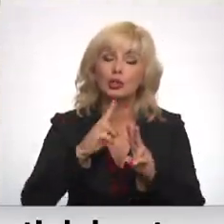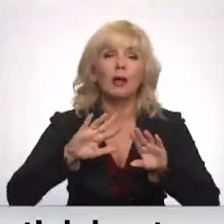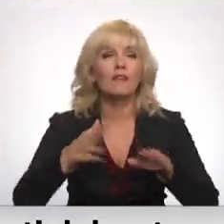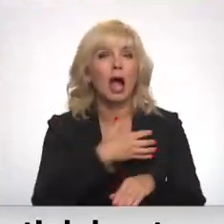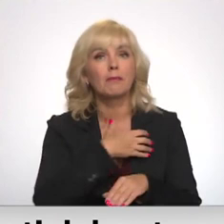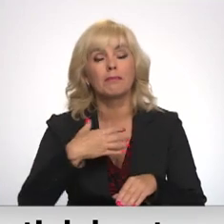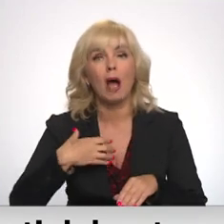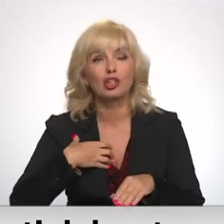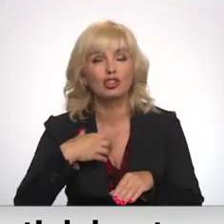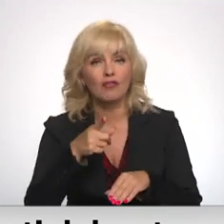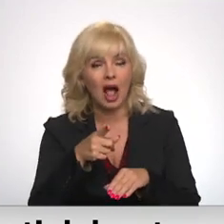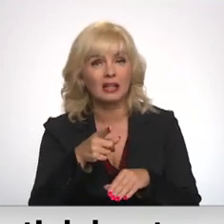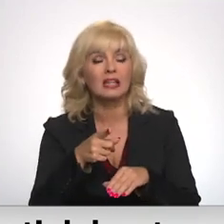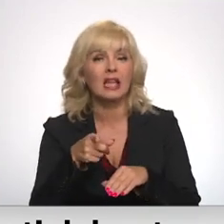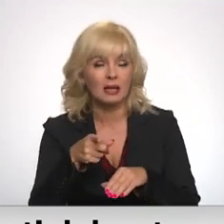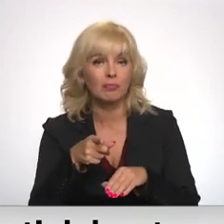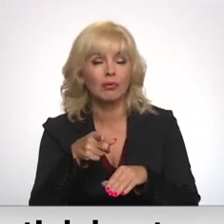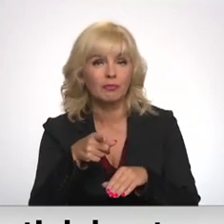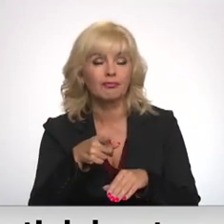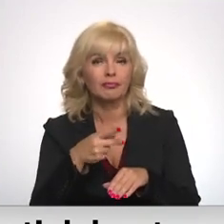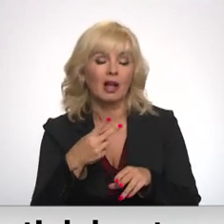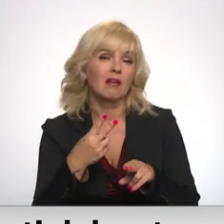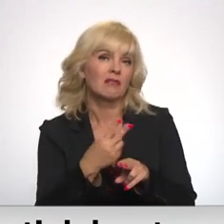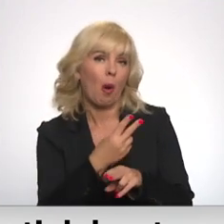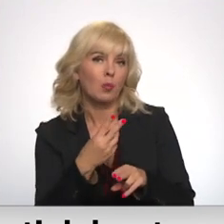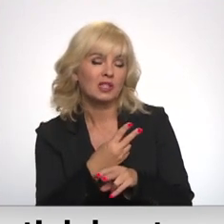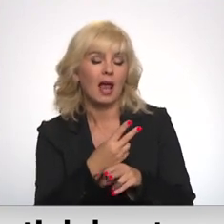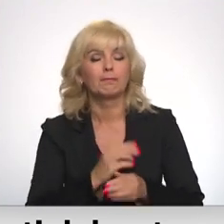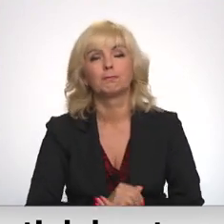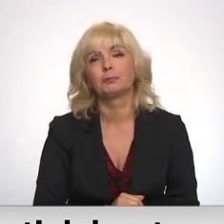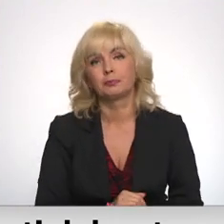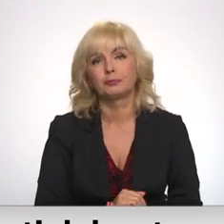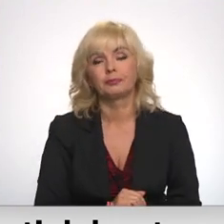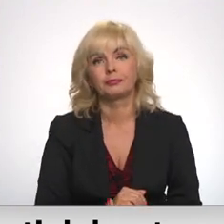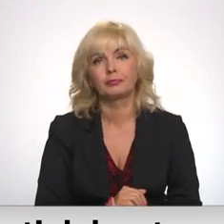pašvaldību iejaukšanos. Diāna Aboltiņa, Mikus Andersons, Zemgales reģionālā televīzija.